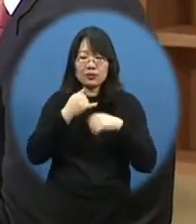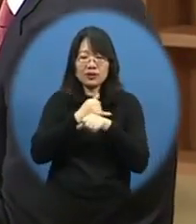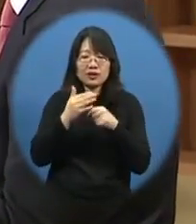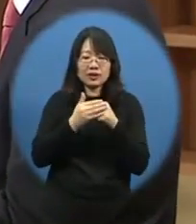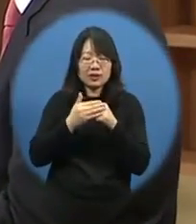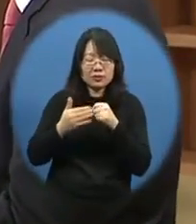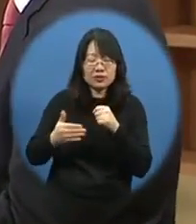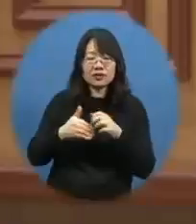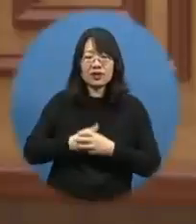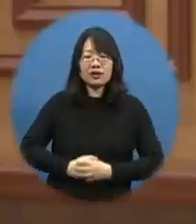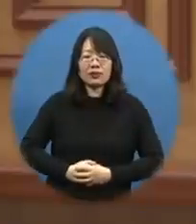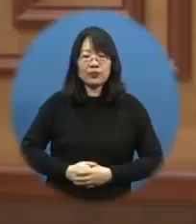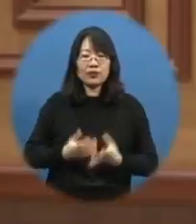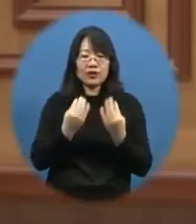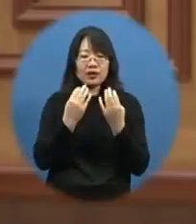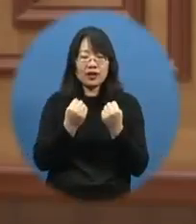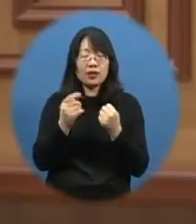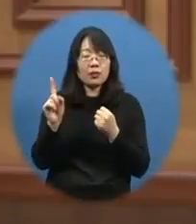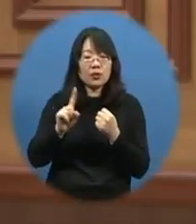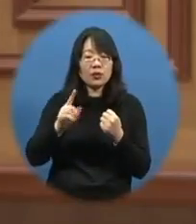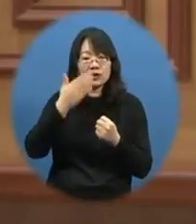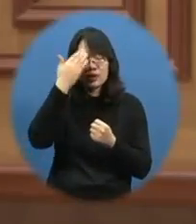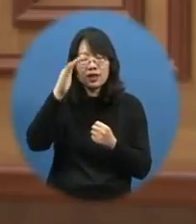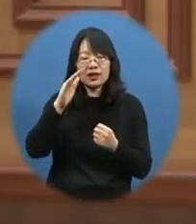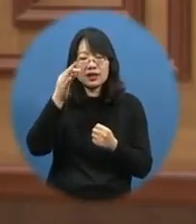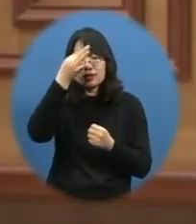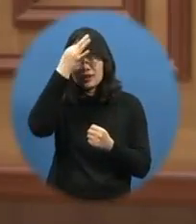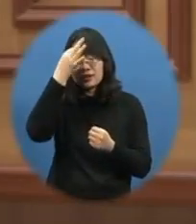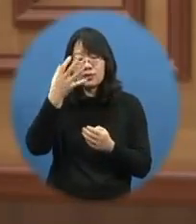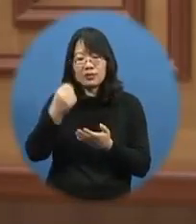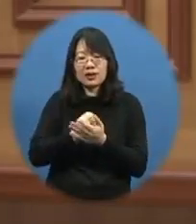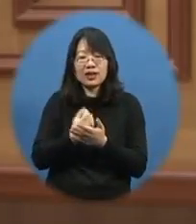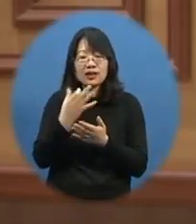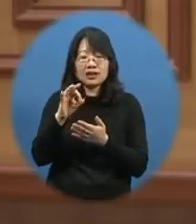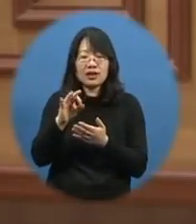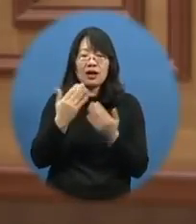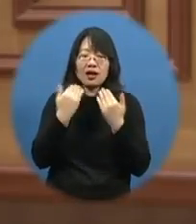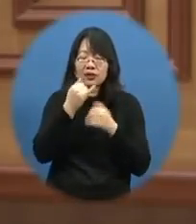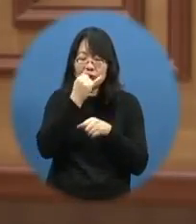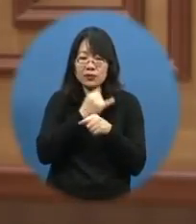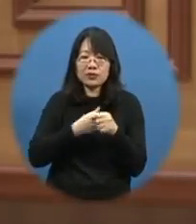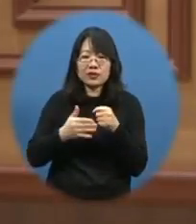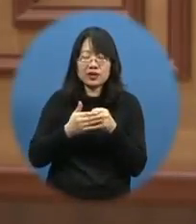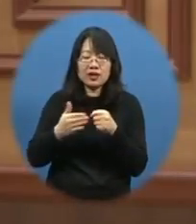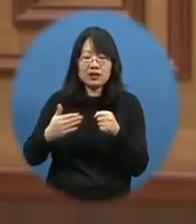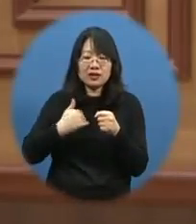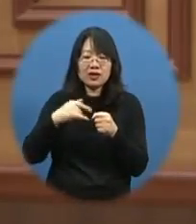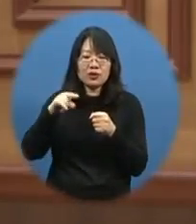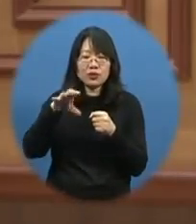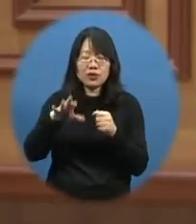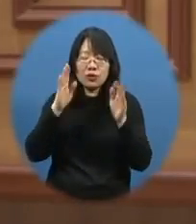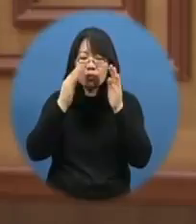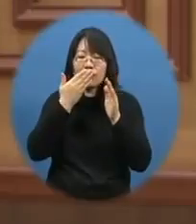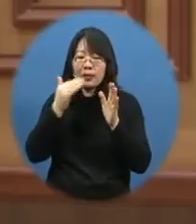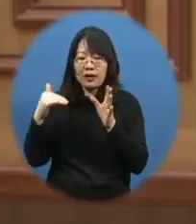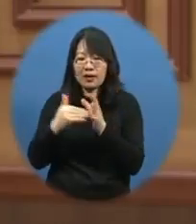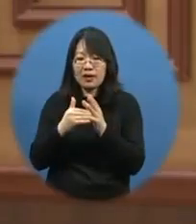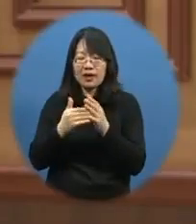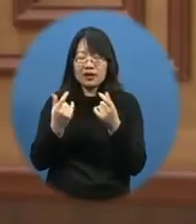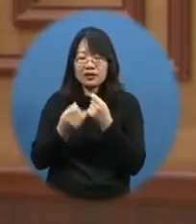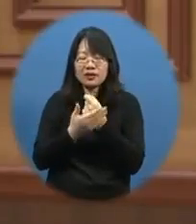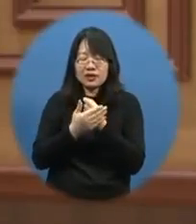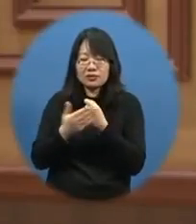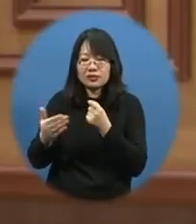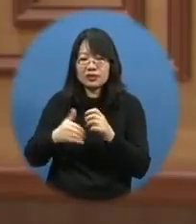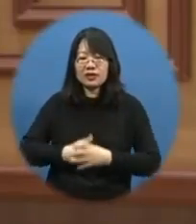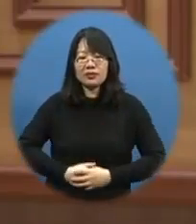예. 그래서 수학 다행히 자기의 재능을 받아 인정해주는 학교가 있어서 자기가 거기서 공부를 할 수 있었고 그래서